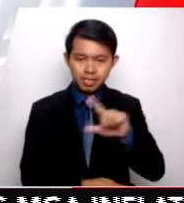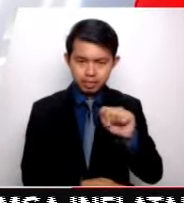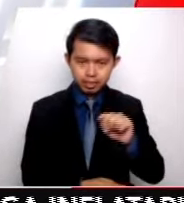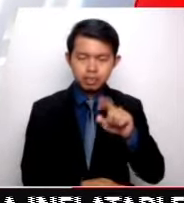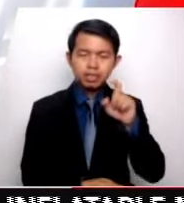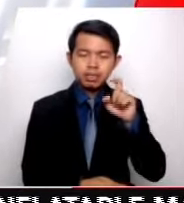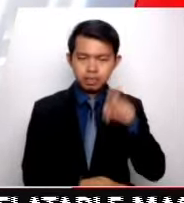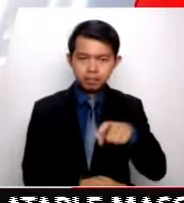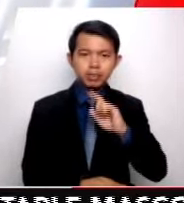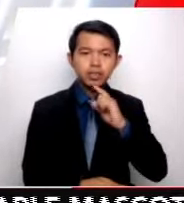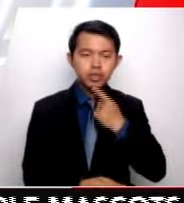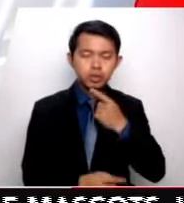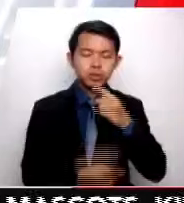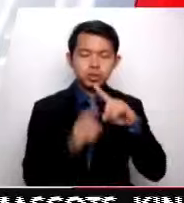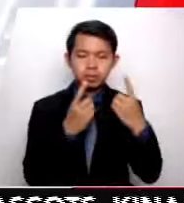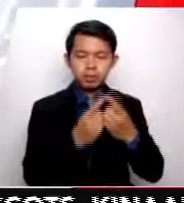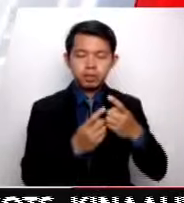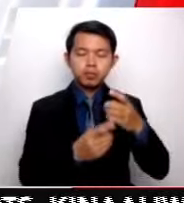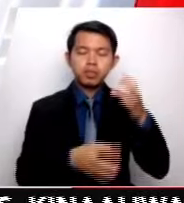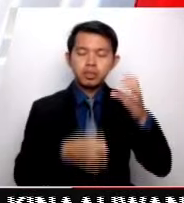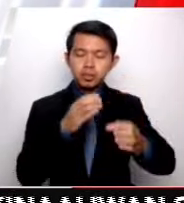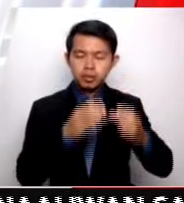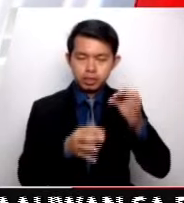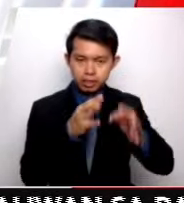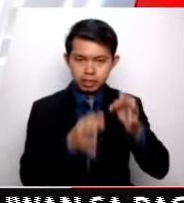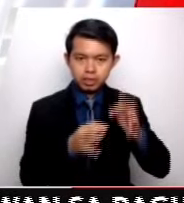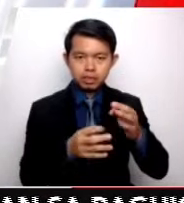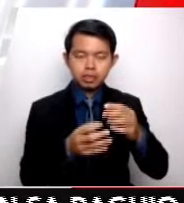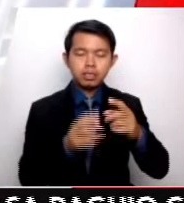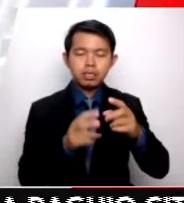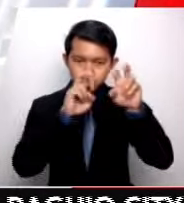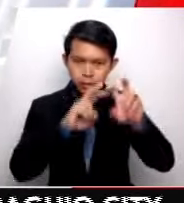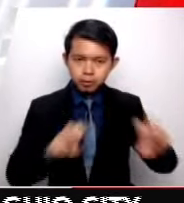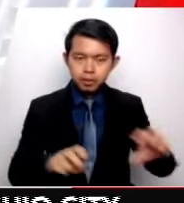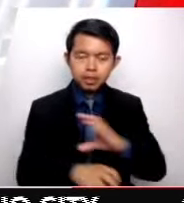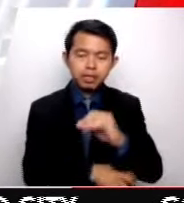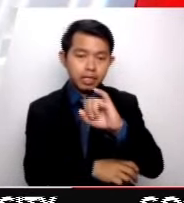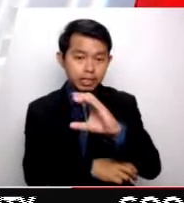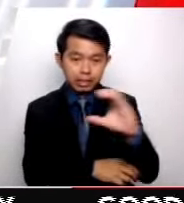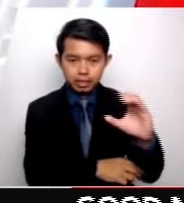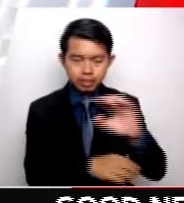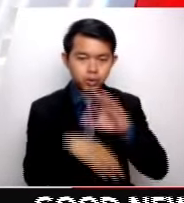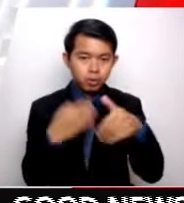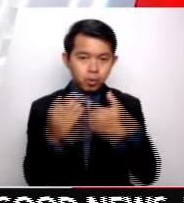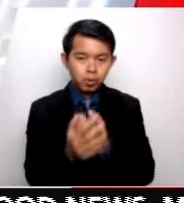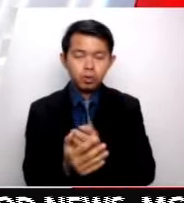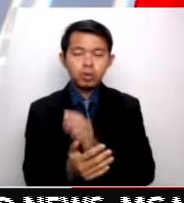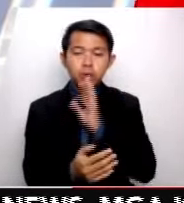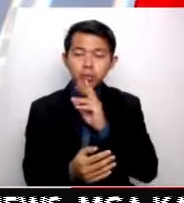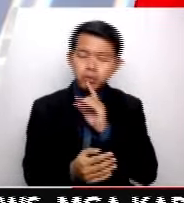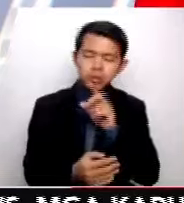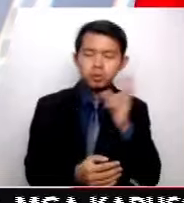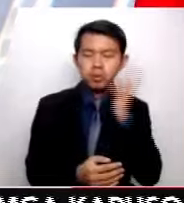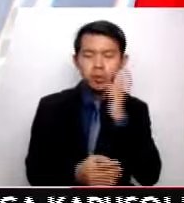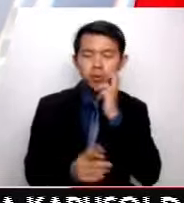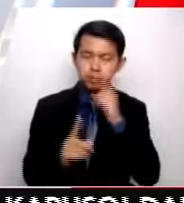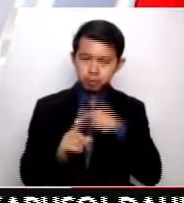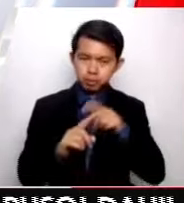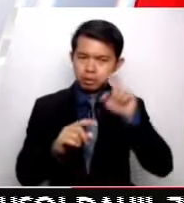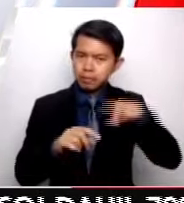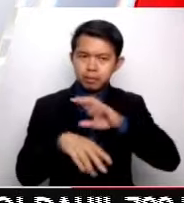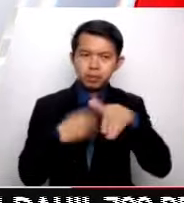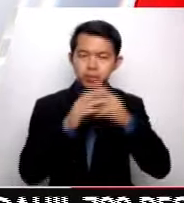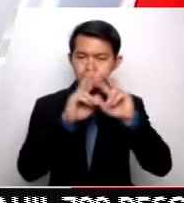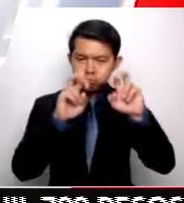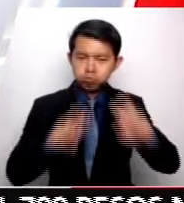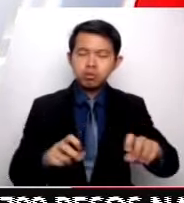of justice at International criminal court o icc ang maraming pinanumpa ang pag-amin ni Duterte dapat daw managot muna